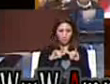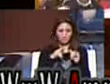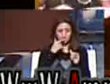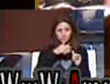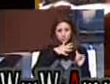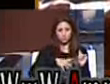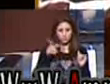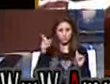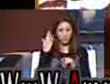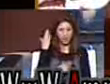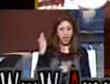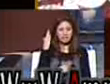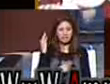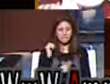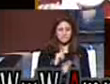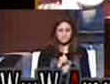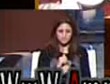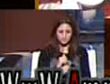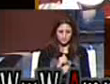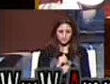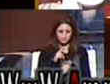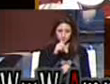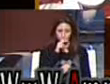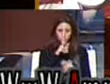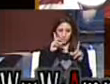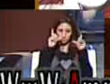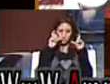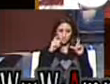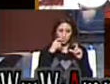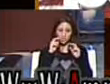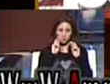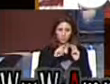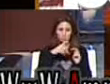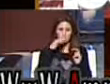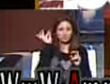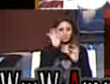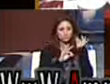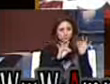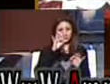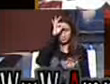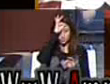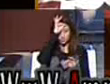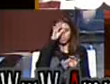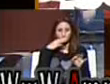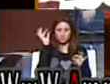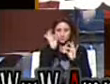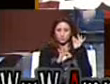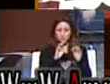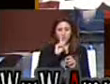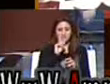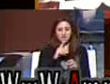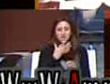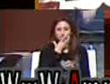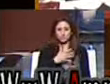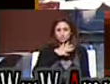صلاح أبو إسماعيل بيوجه لنا، أو هو كان تسجيل مصور وقال على جهاز الشرطة ألفاظ لا طريق أبدا من النخبة إن هي